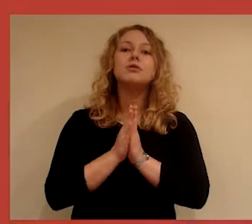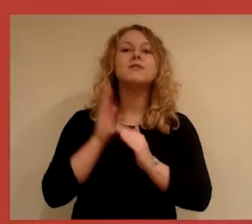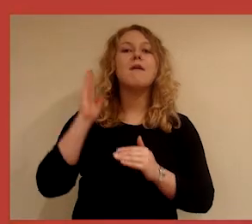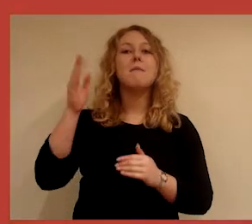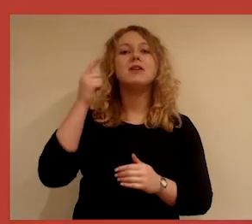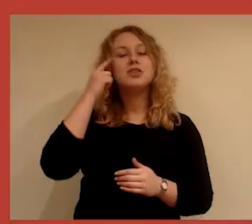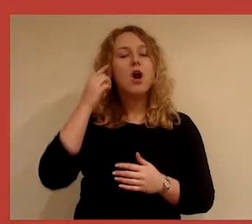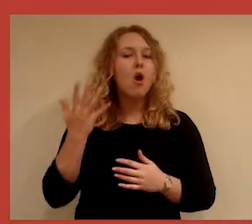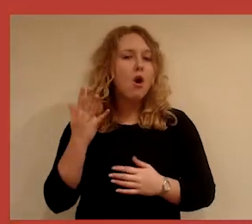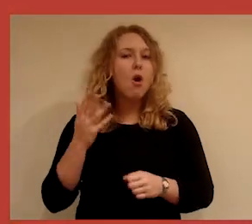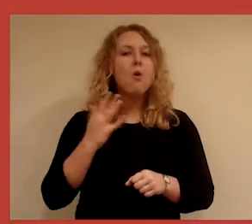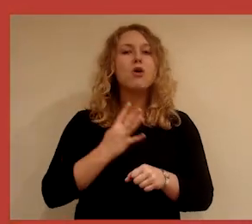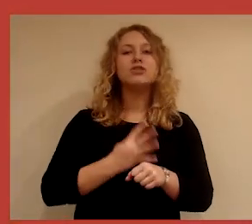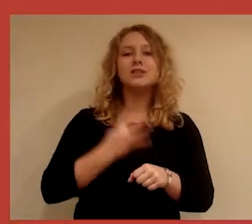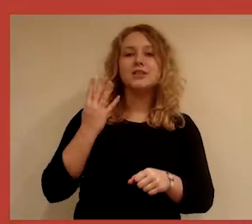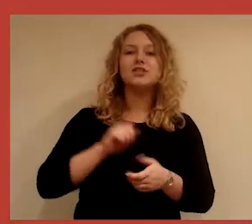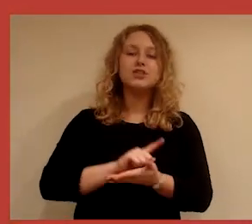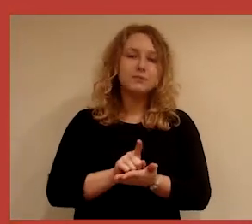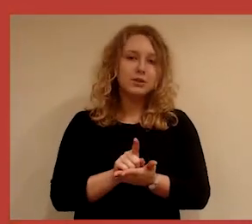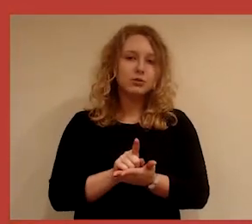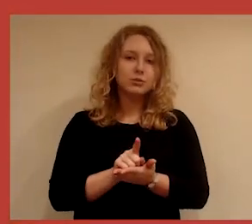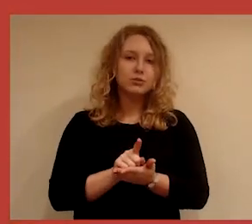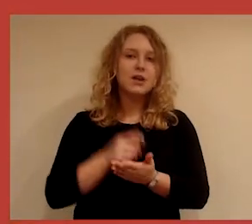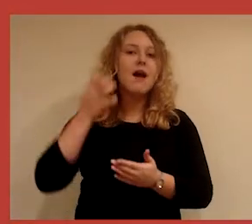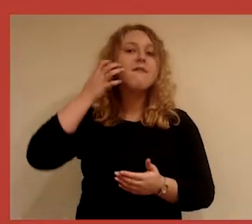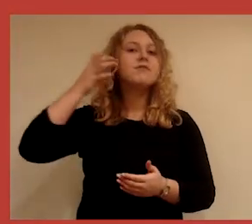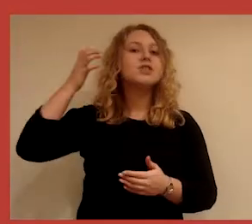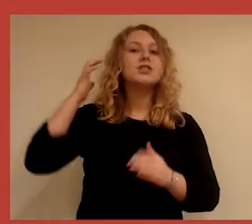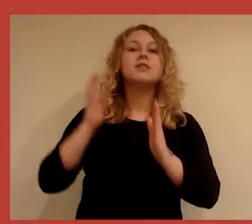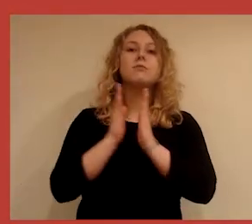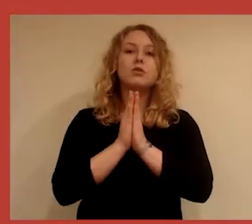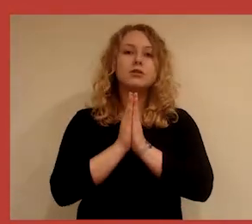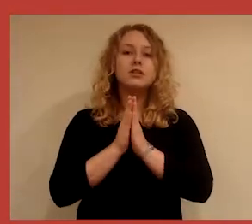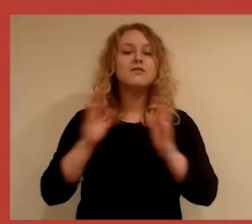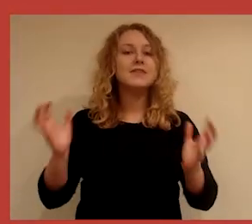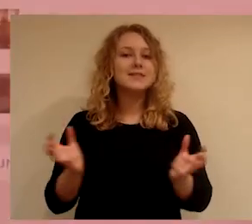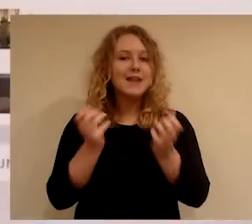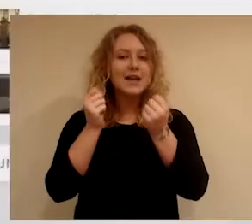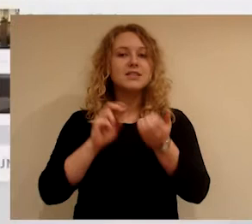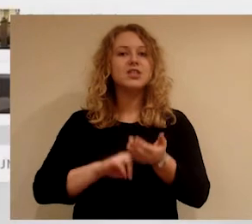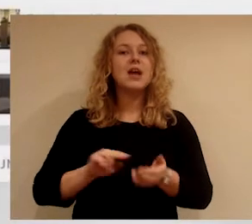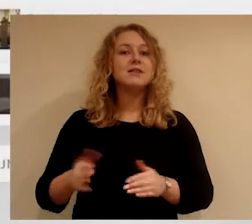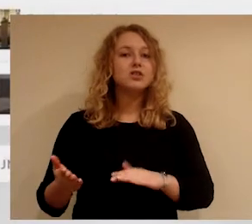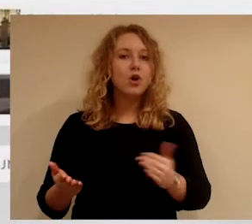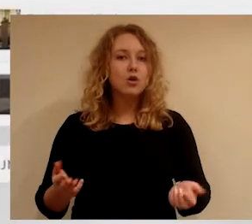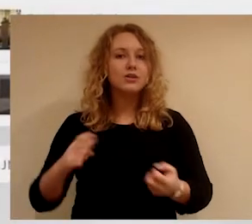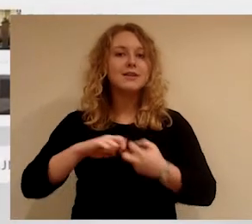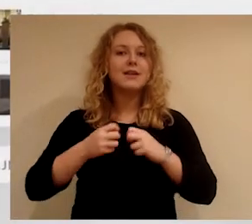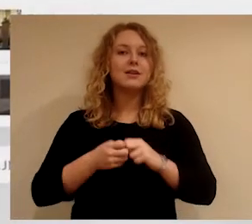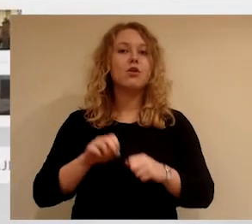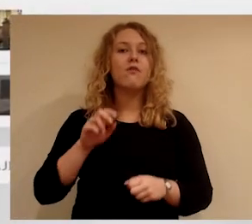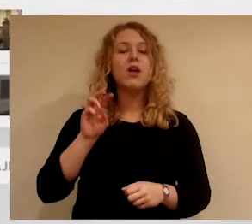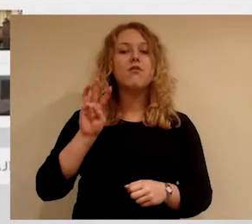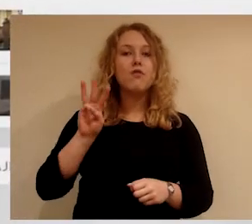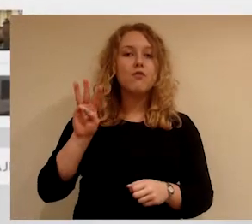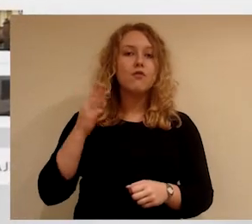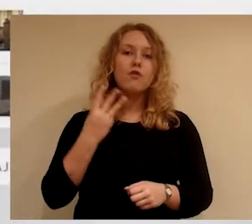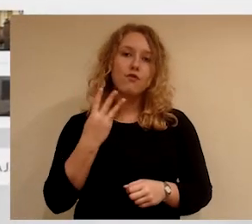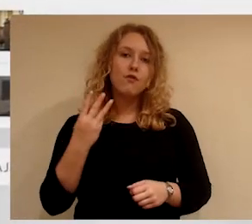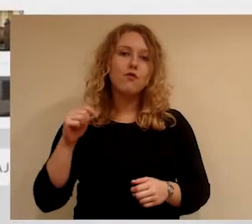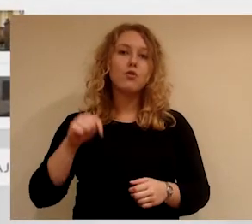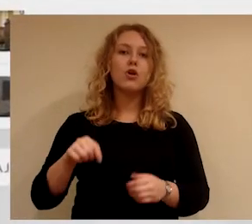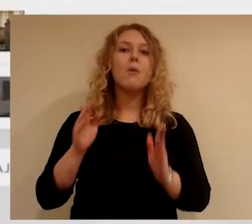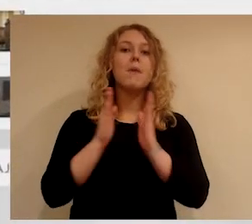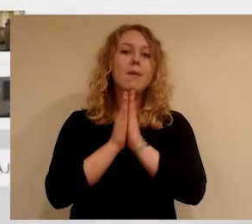Nasza medytacja potrwa około 40 minut. Archiwalne medytacje znajdziesz na stronie internetowej